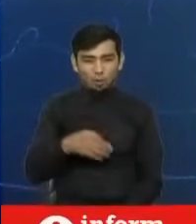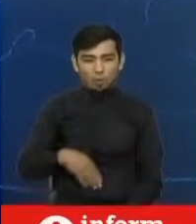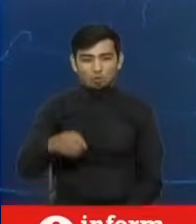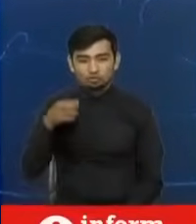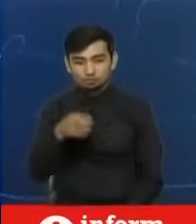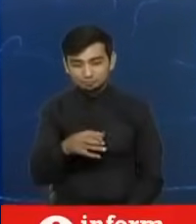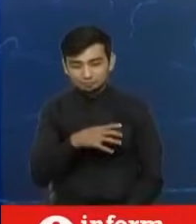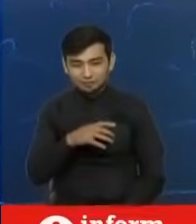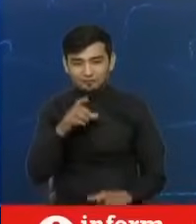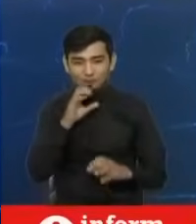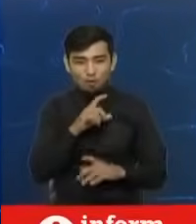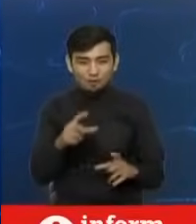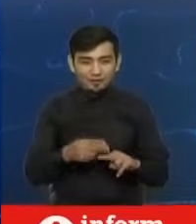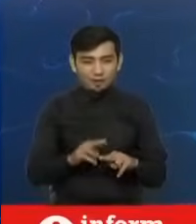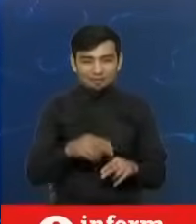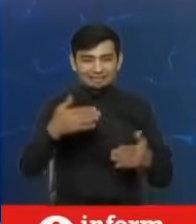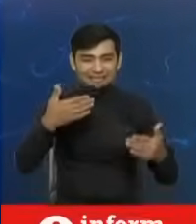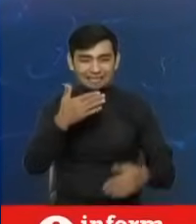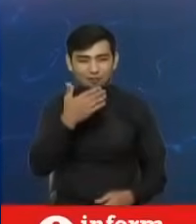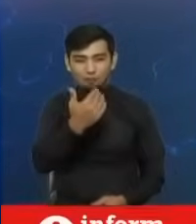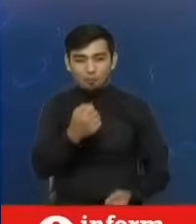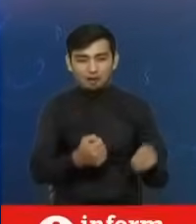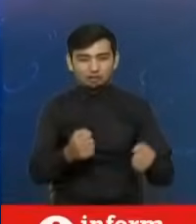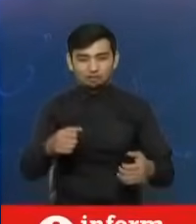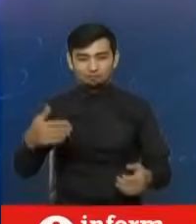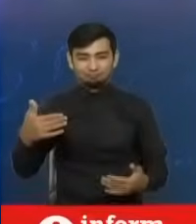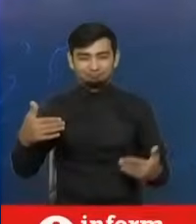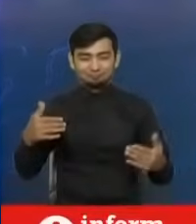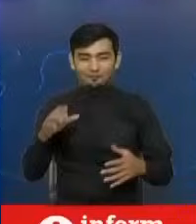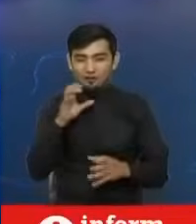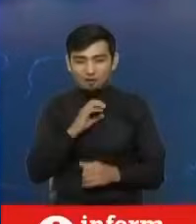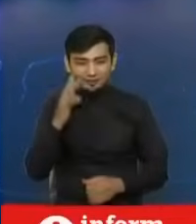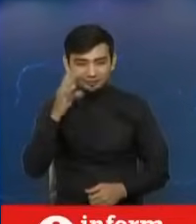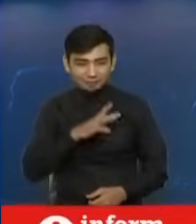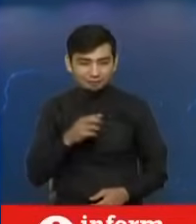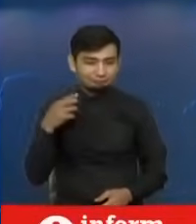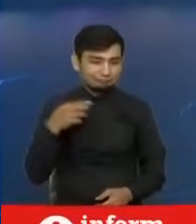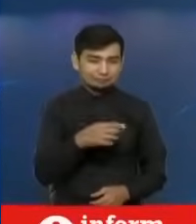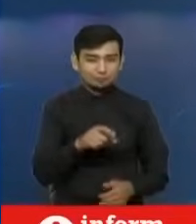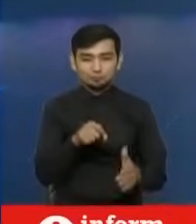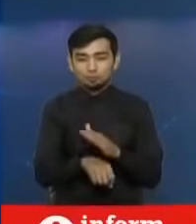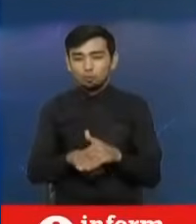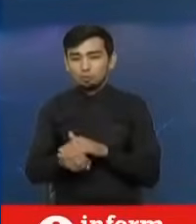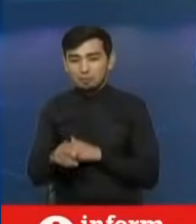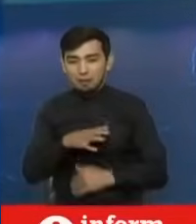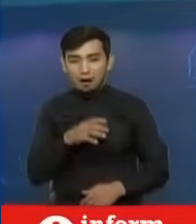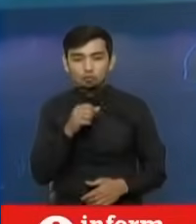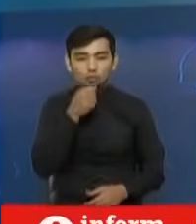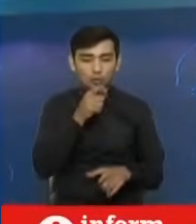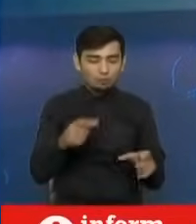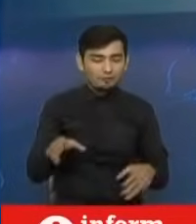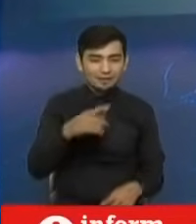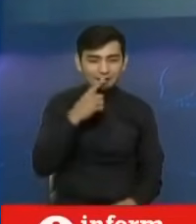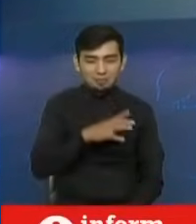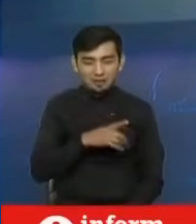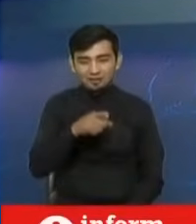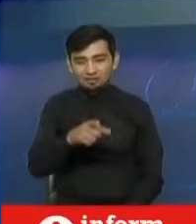грабители пытавшиеся снять зеркало с его автомобиля журналисты выяснили что убийцам смягчили наказание На каком основании